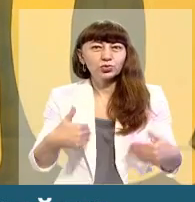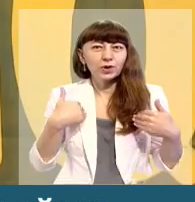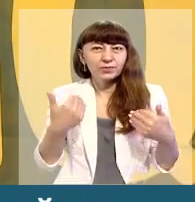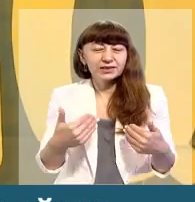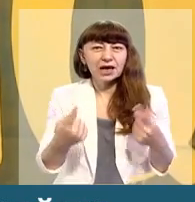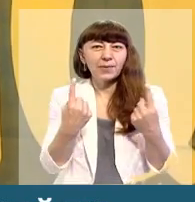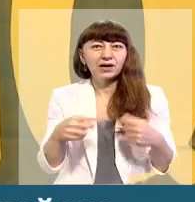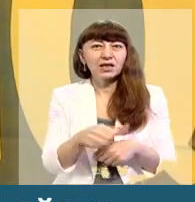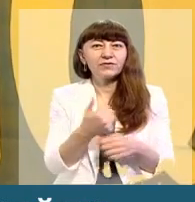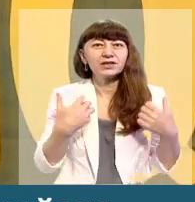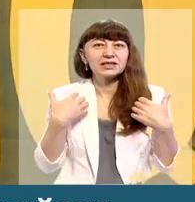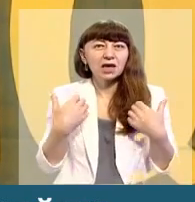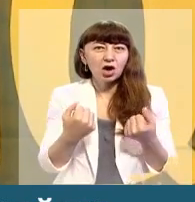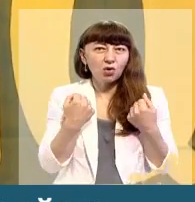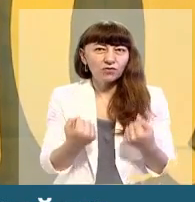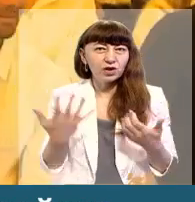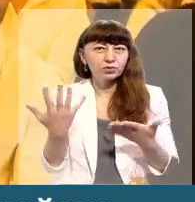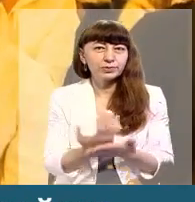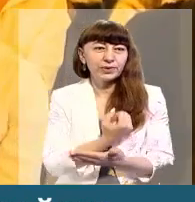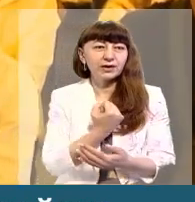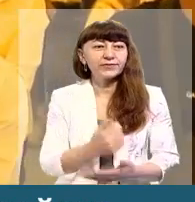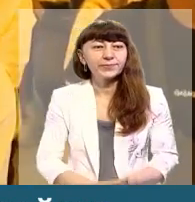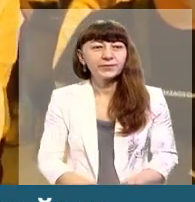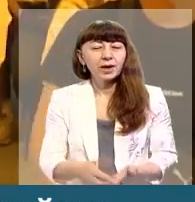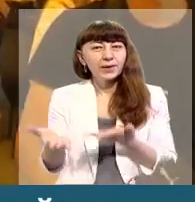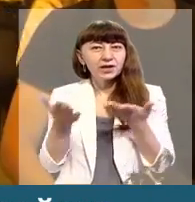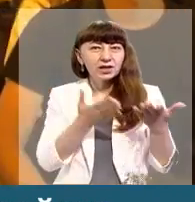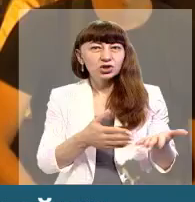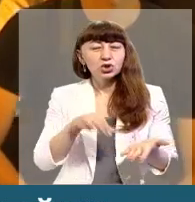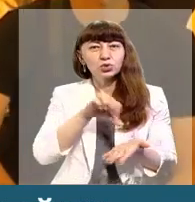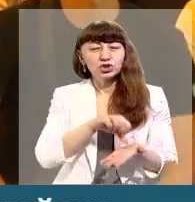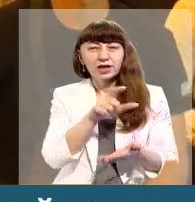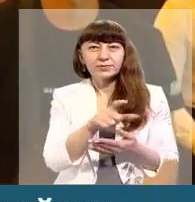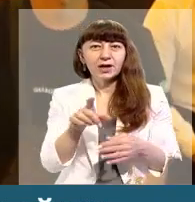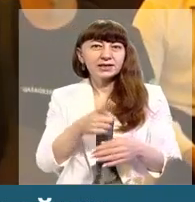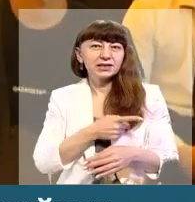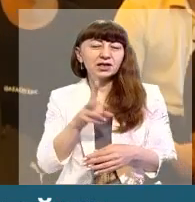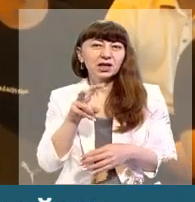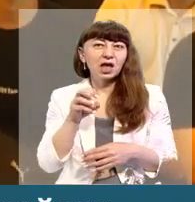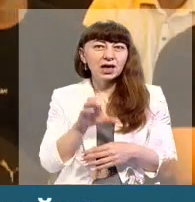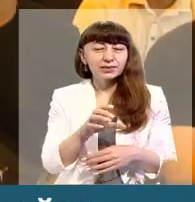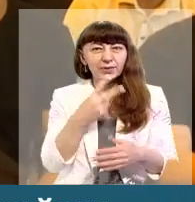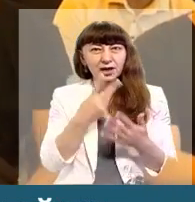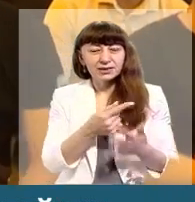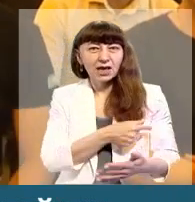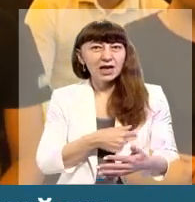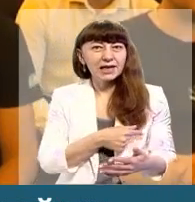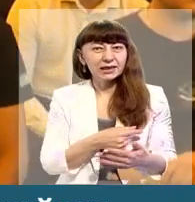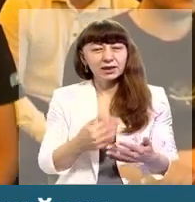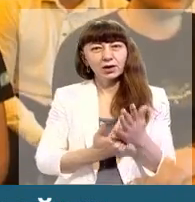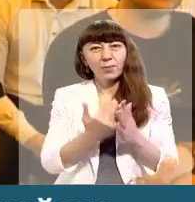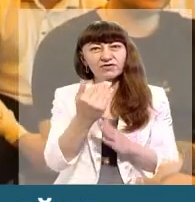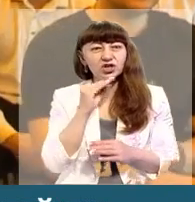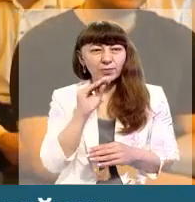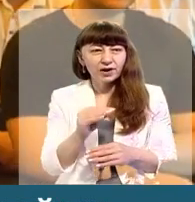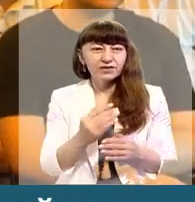пожелать, самое главное, крепкого здоровья, успехов. Приглашенные спикеры провели для участников мастер-классы, которые направлены на повышение